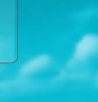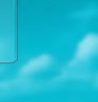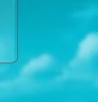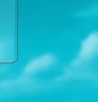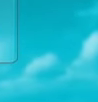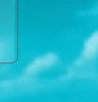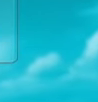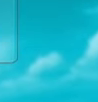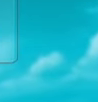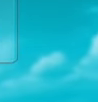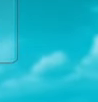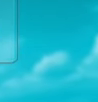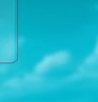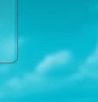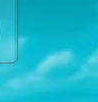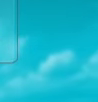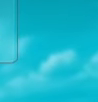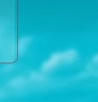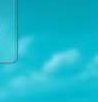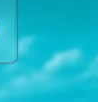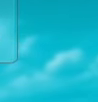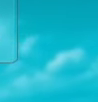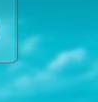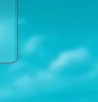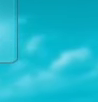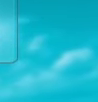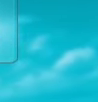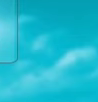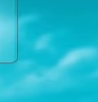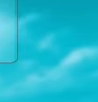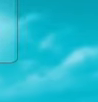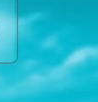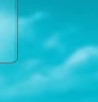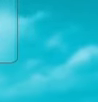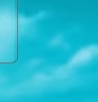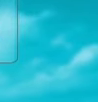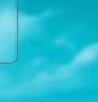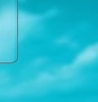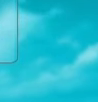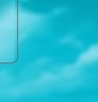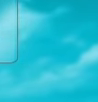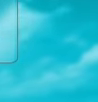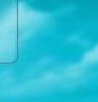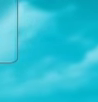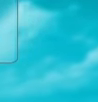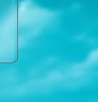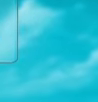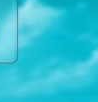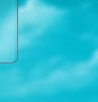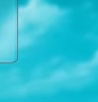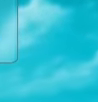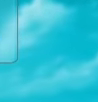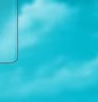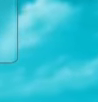Шиелде күндіз 28, түнде 12 градус жылы. Жаңаорғанда ауа температурасы күндіз 28, түнде 12 градус